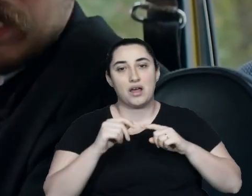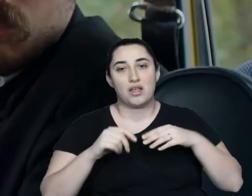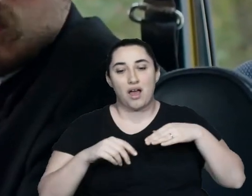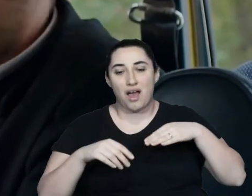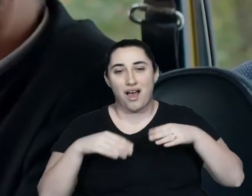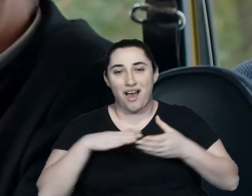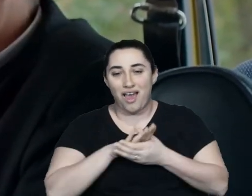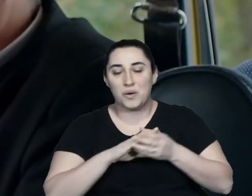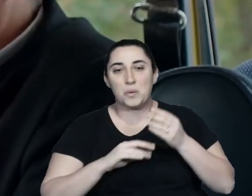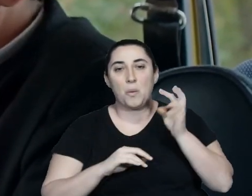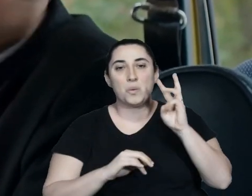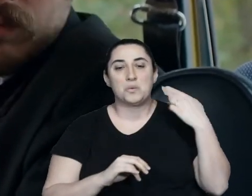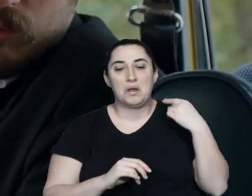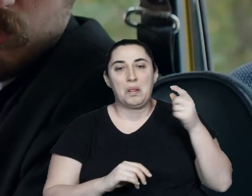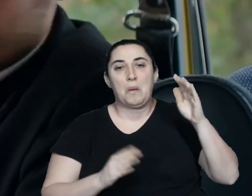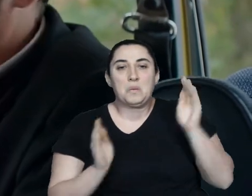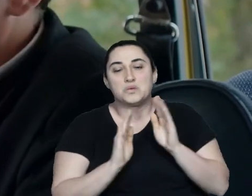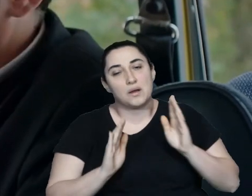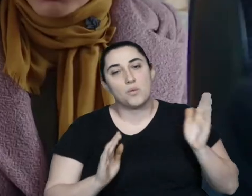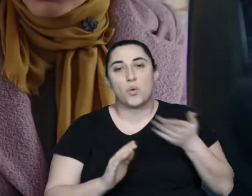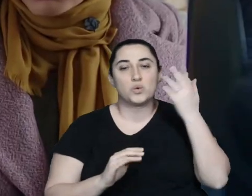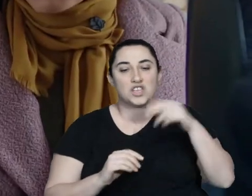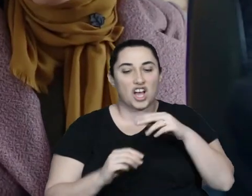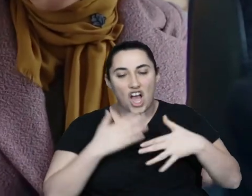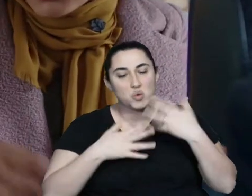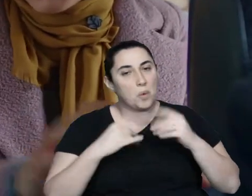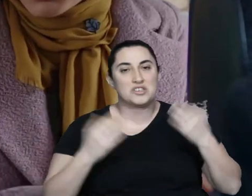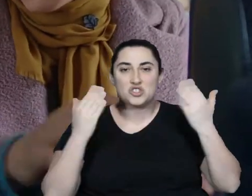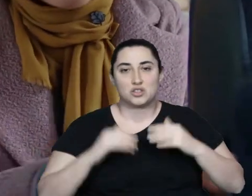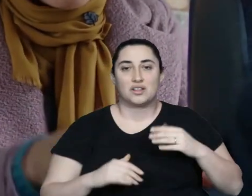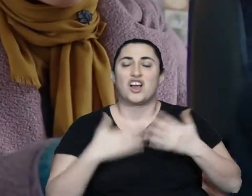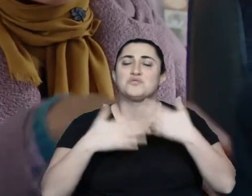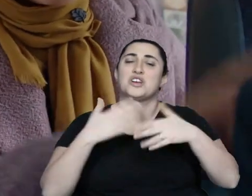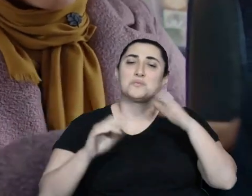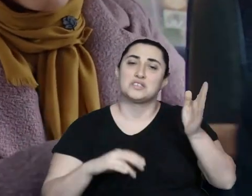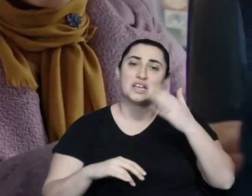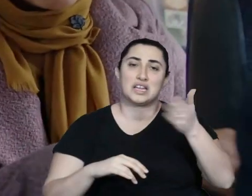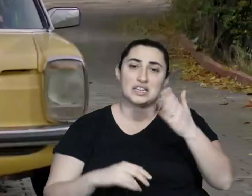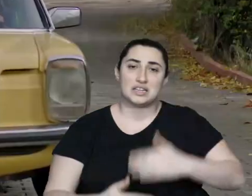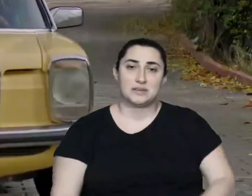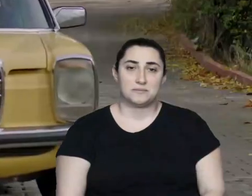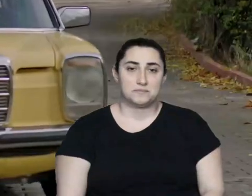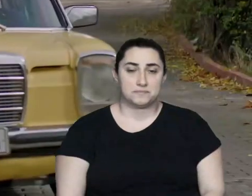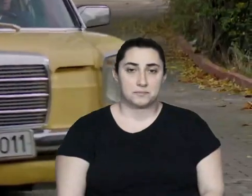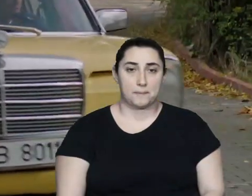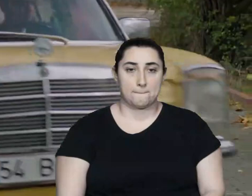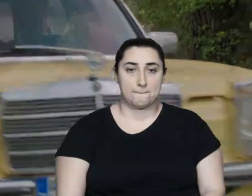30 numaradan küçük ama... kuzuyla keçiyle karıştırmayız inşallah. Karıştırmayız, karıştırmayız. Hadi, hadi. Hadi.